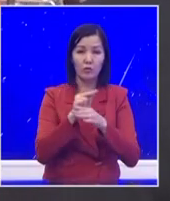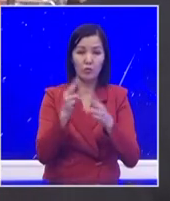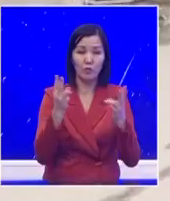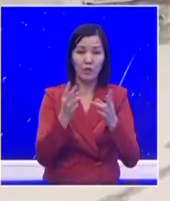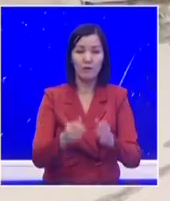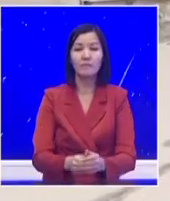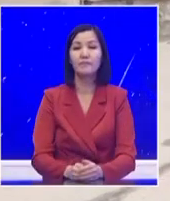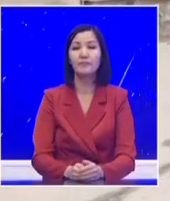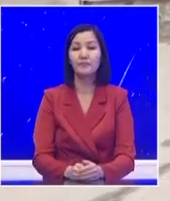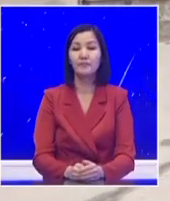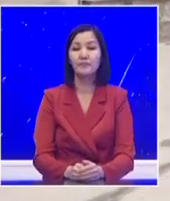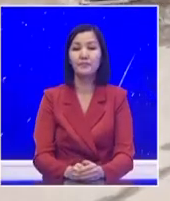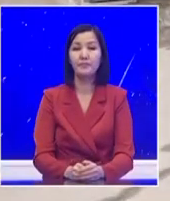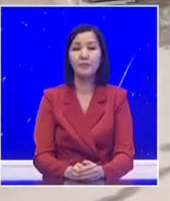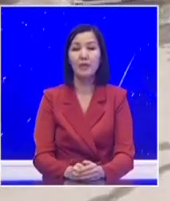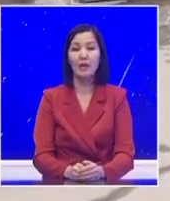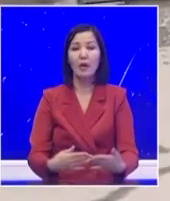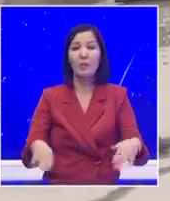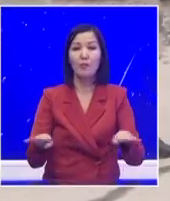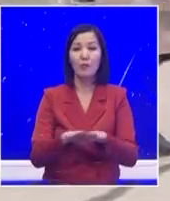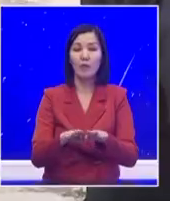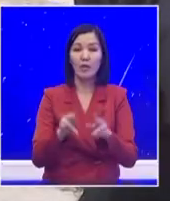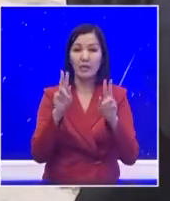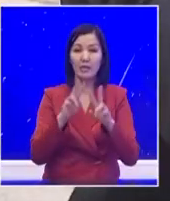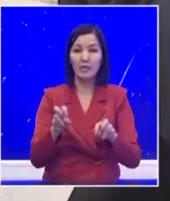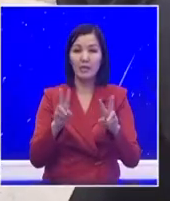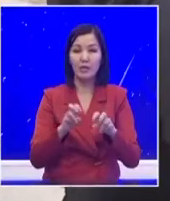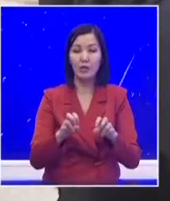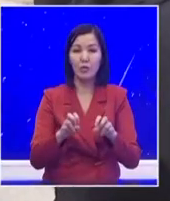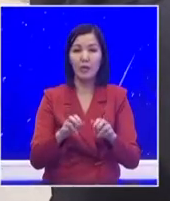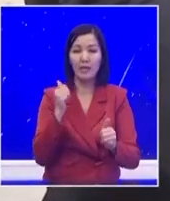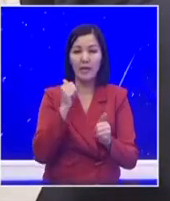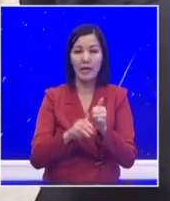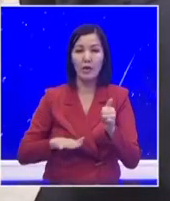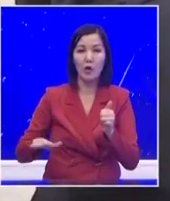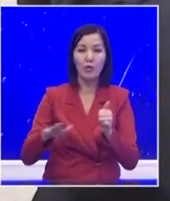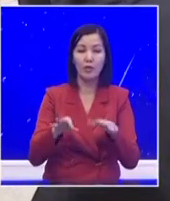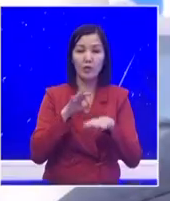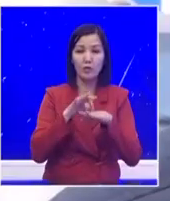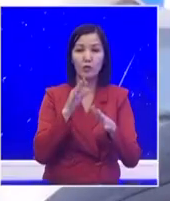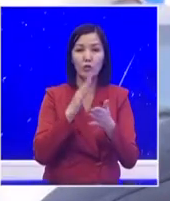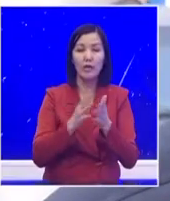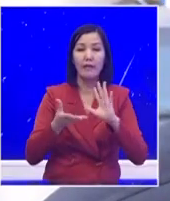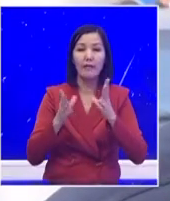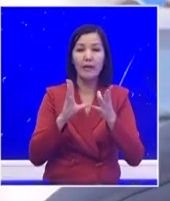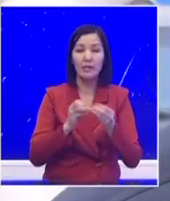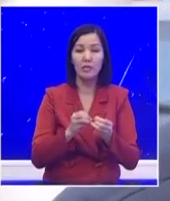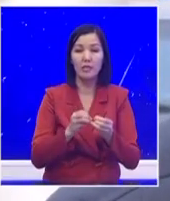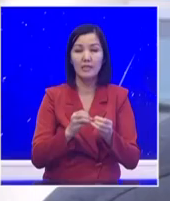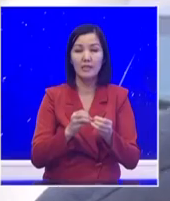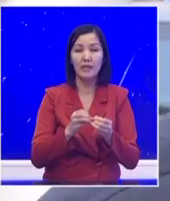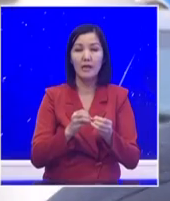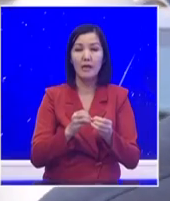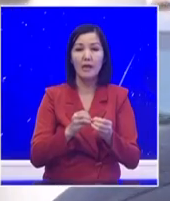ойда. Мамандардың айтуынша, мұндай мониторинг жұмыстары өңір бойынша әр ауданда жүргізіліп жатыр. Нәтижесі белгілі болғаннан кейін